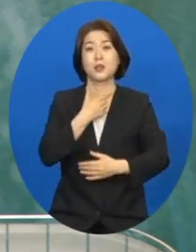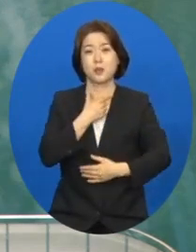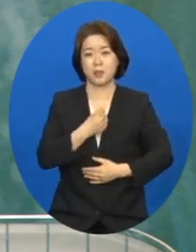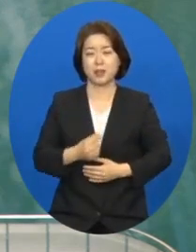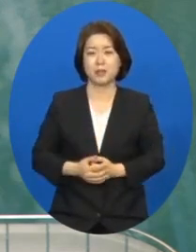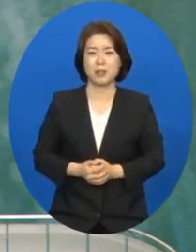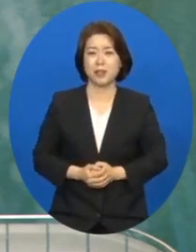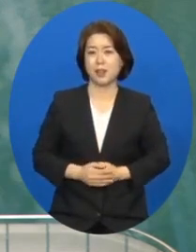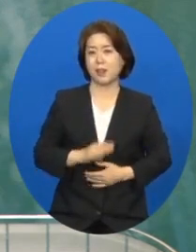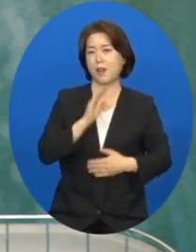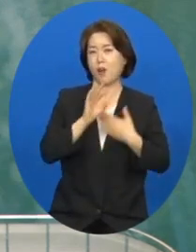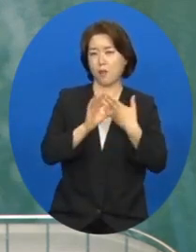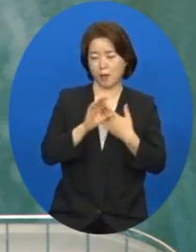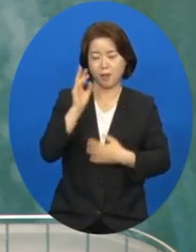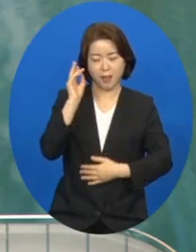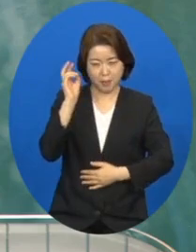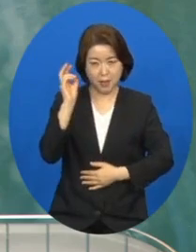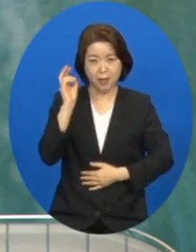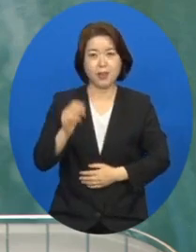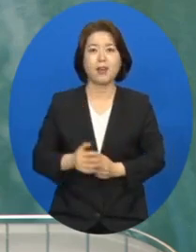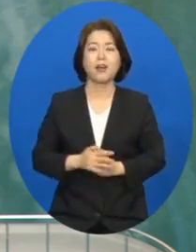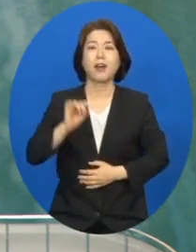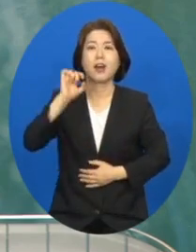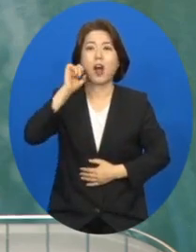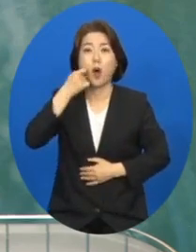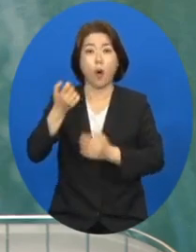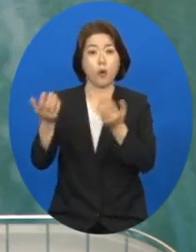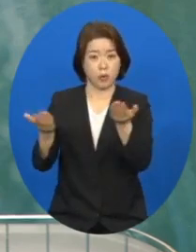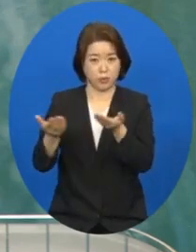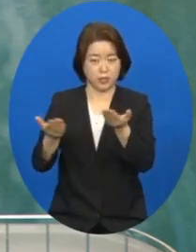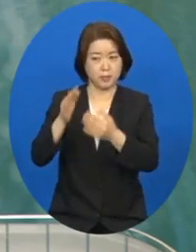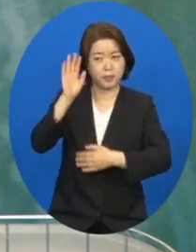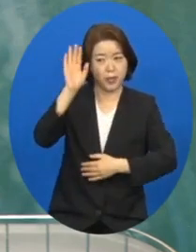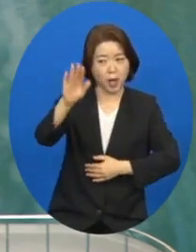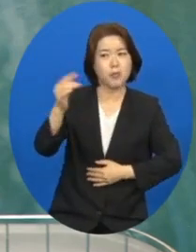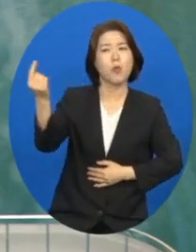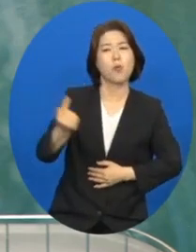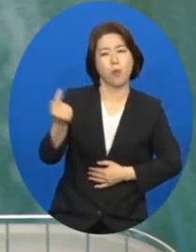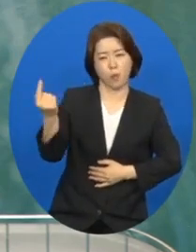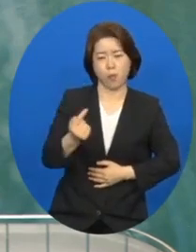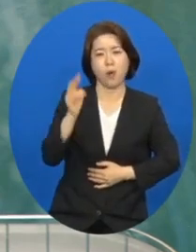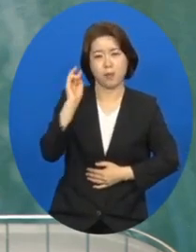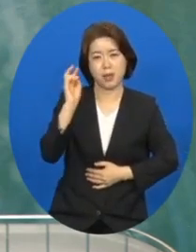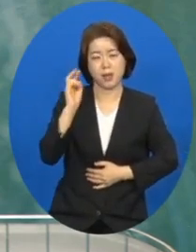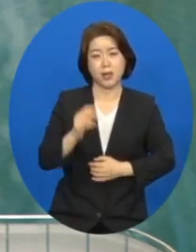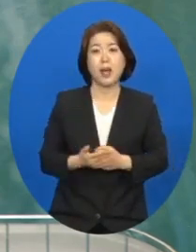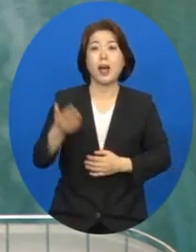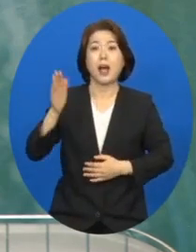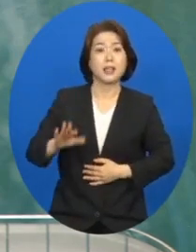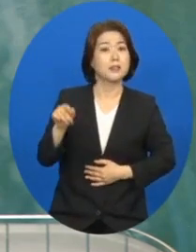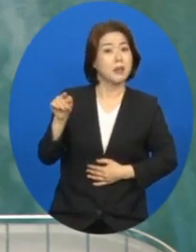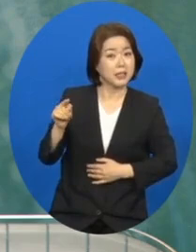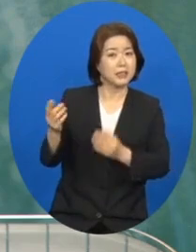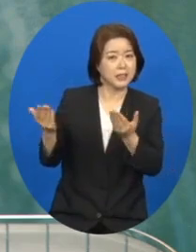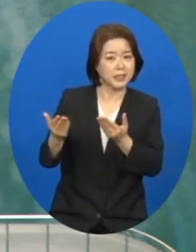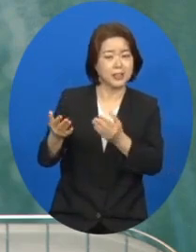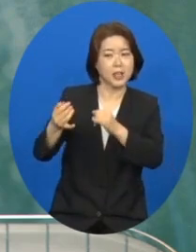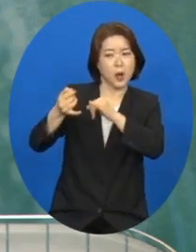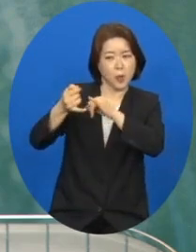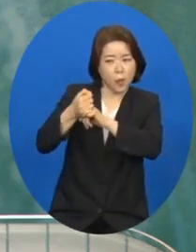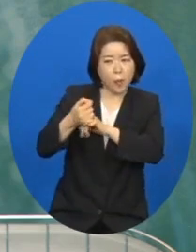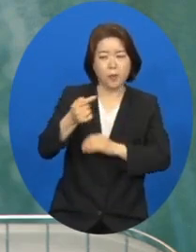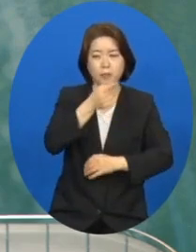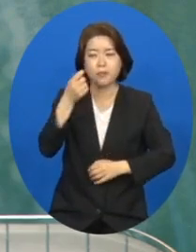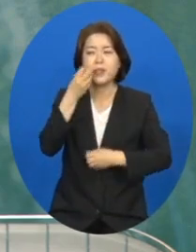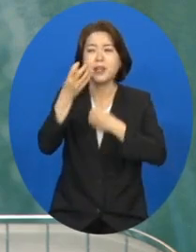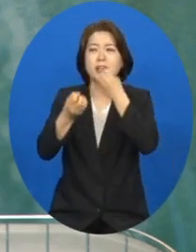그러면 아마 어려운 일들이 앞으로도 있겠지만 그 일이 반드시 간증이